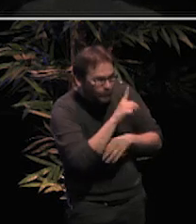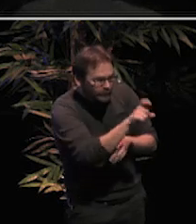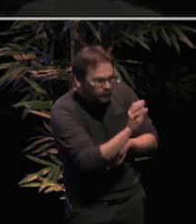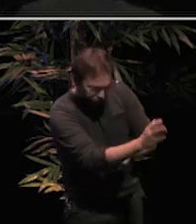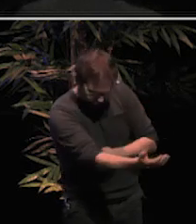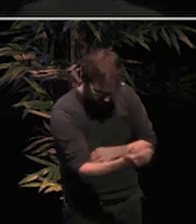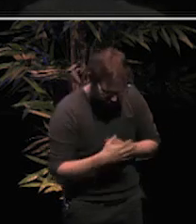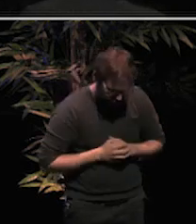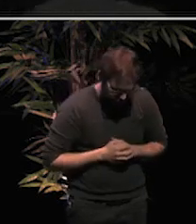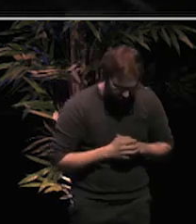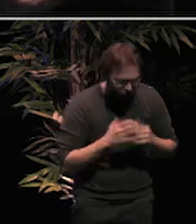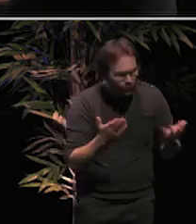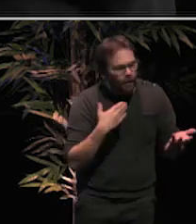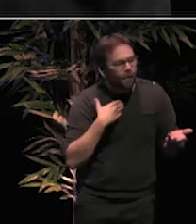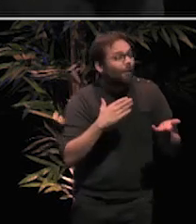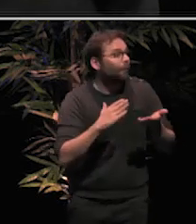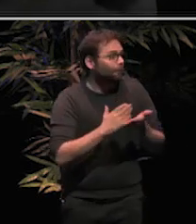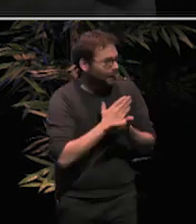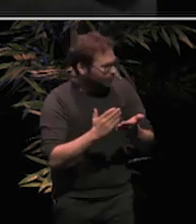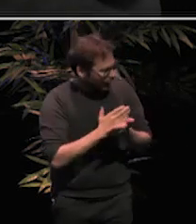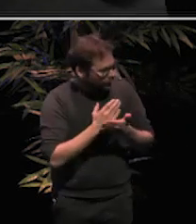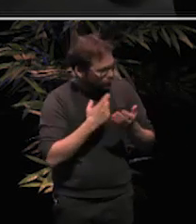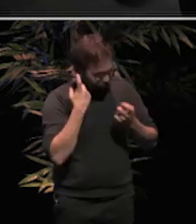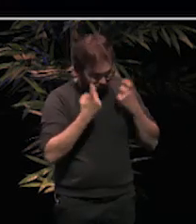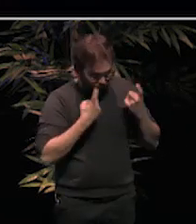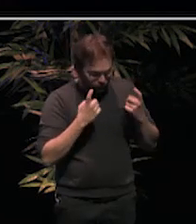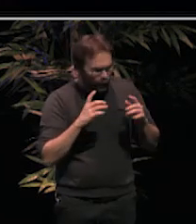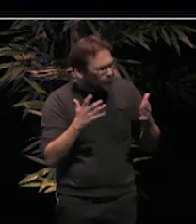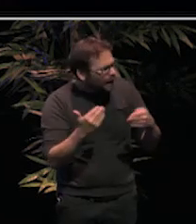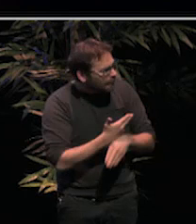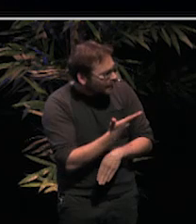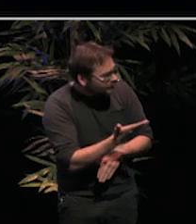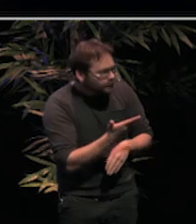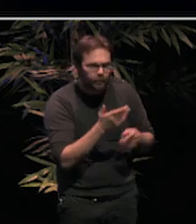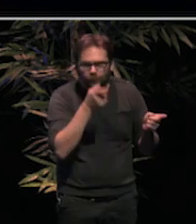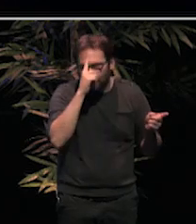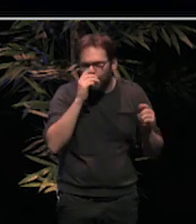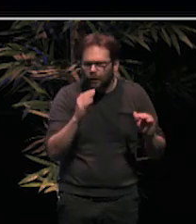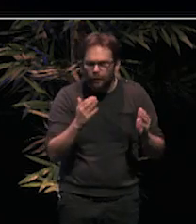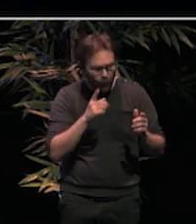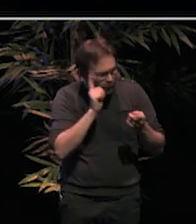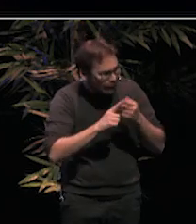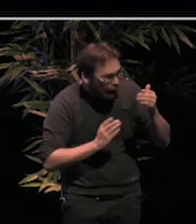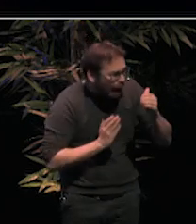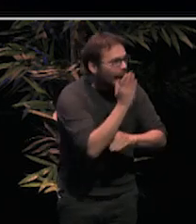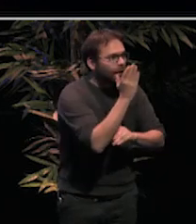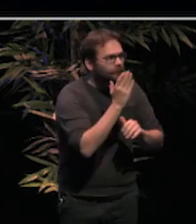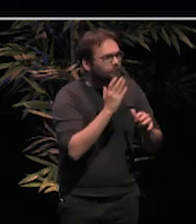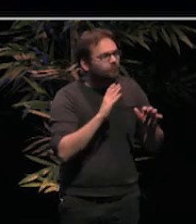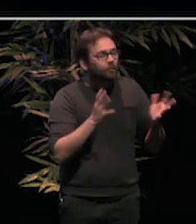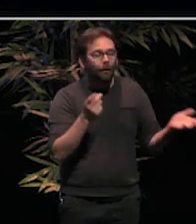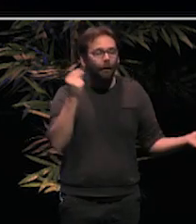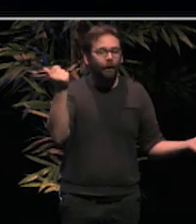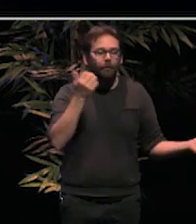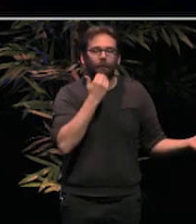vraiment cette question de la préparation. Comment ça se passe? Parce que pour se dépasser, j'imagine qu'on ne le fait pas comme ça,